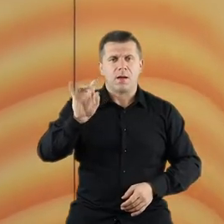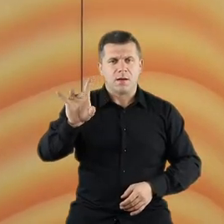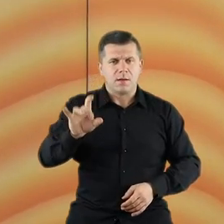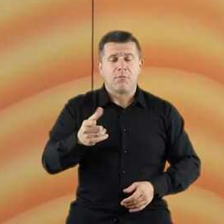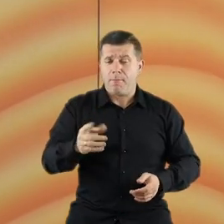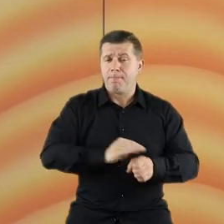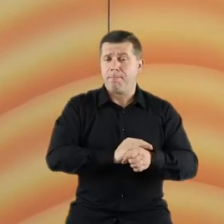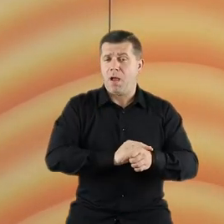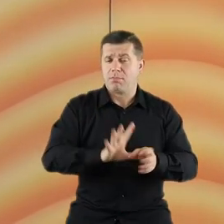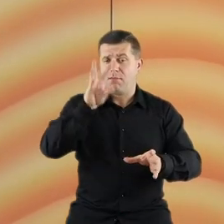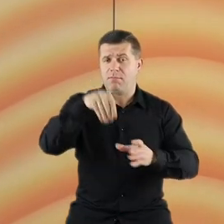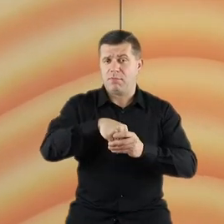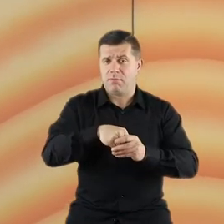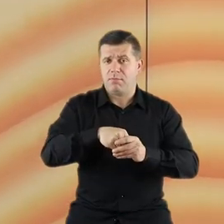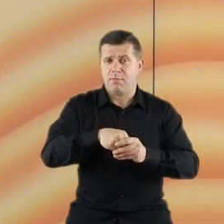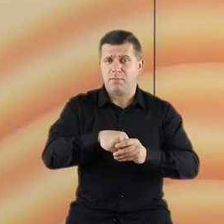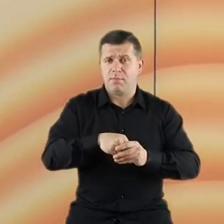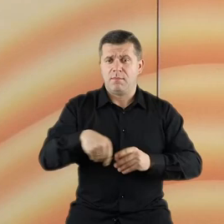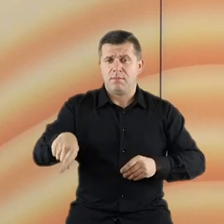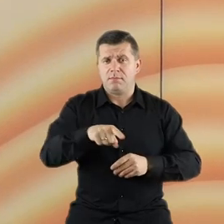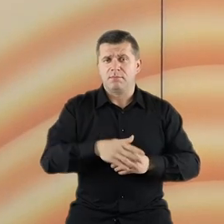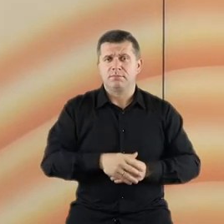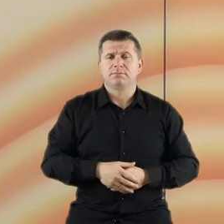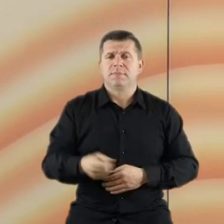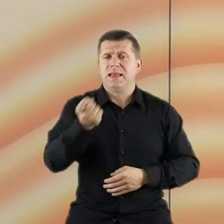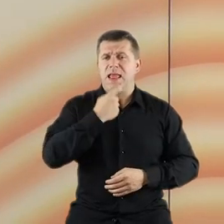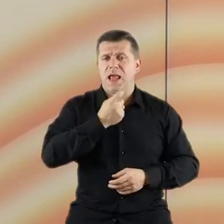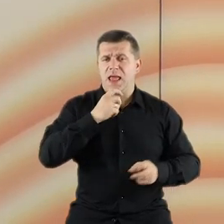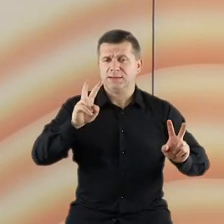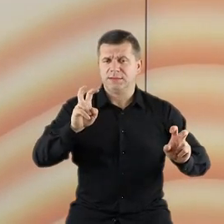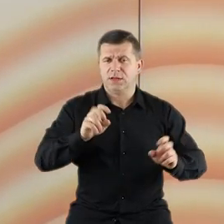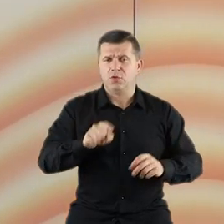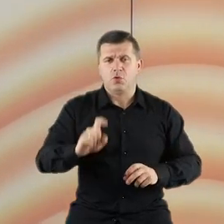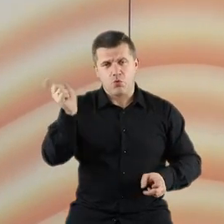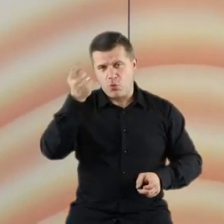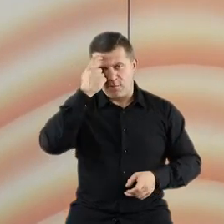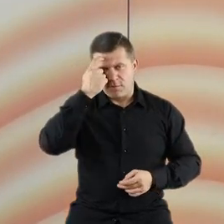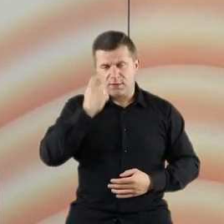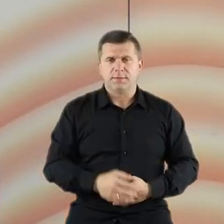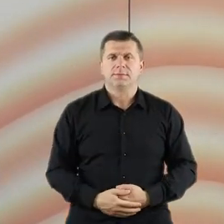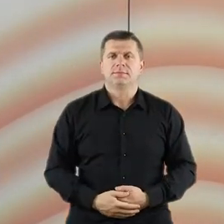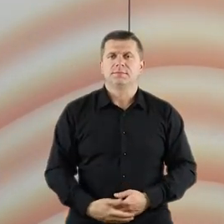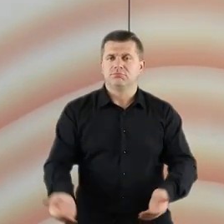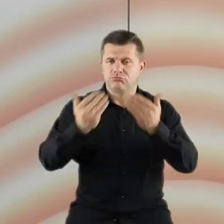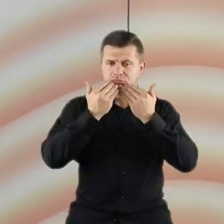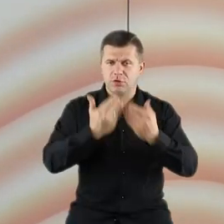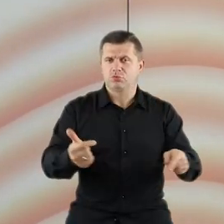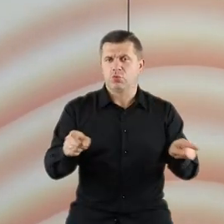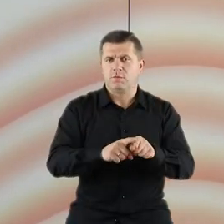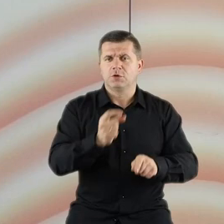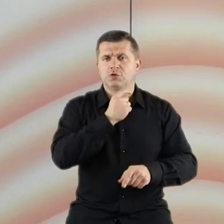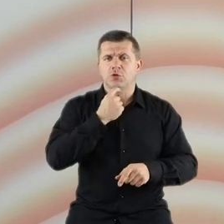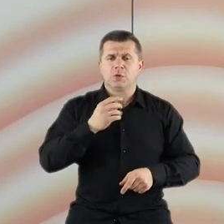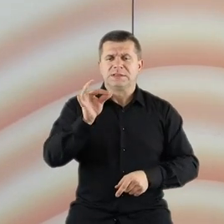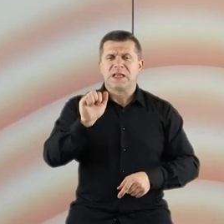jeśli chodzi o materiał zawarty w tych domach Kieleckie to głównie tutaj zawdzięczamy